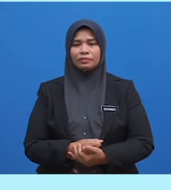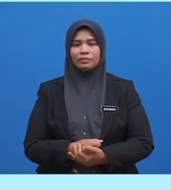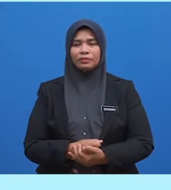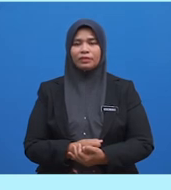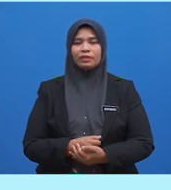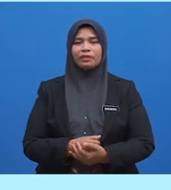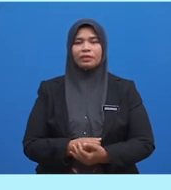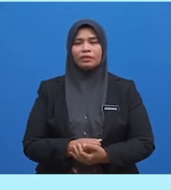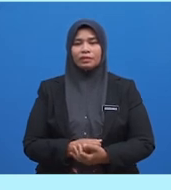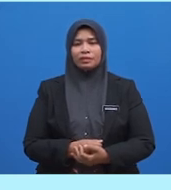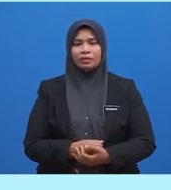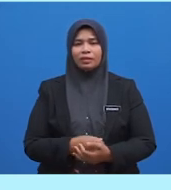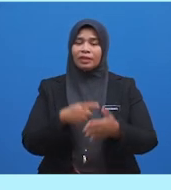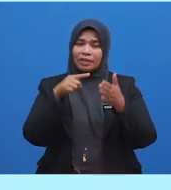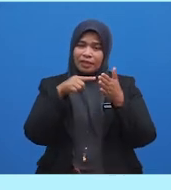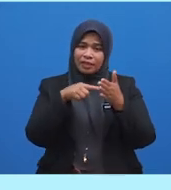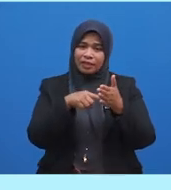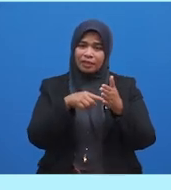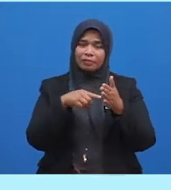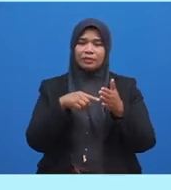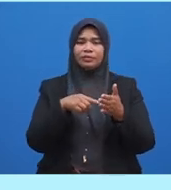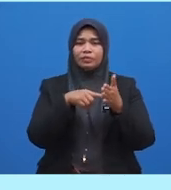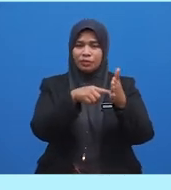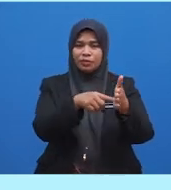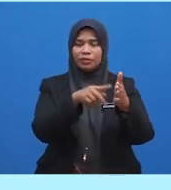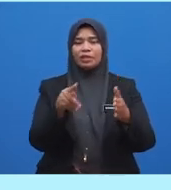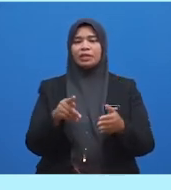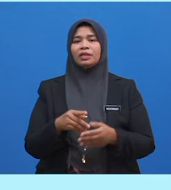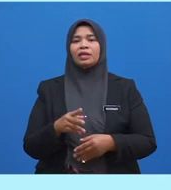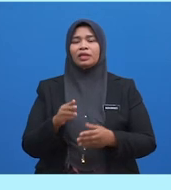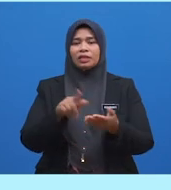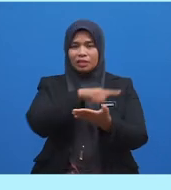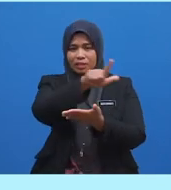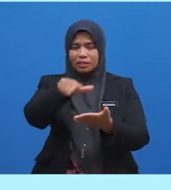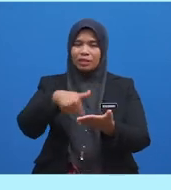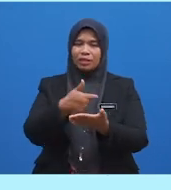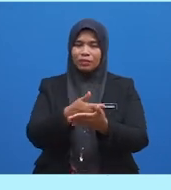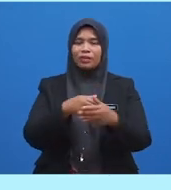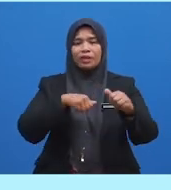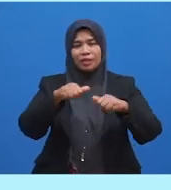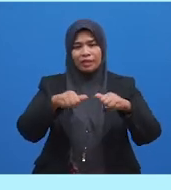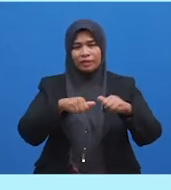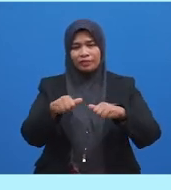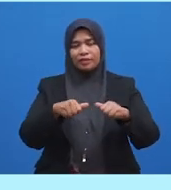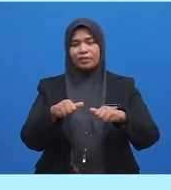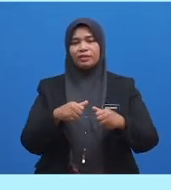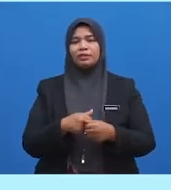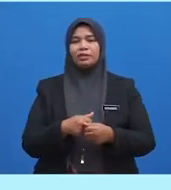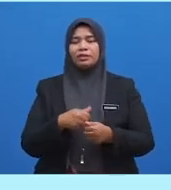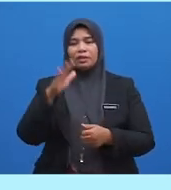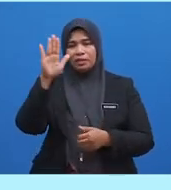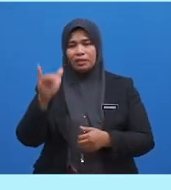Hah ini menunjukkan keseluruhan activity Activity